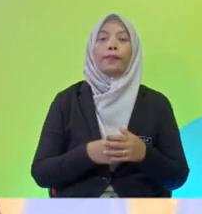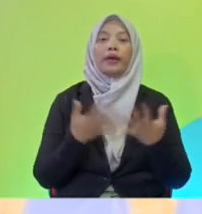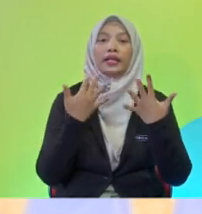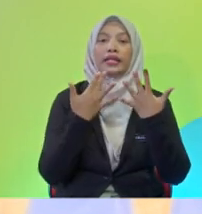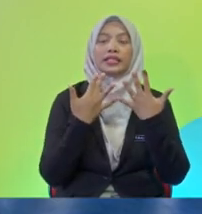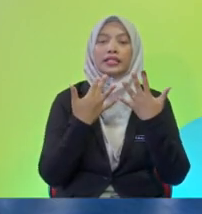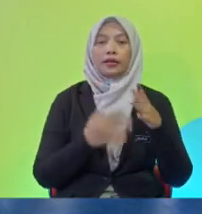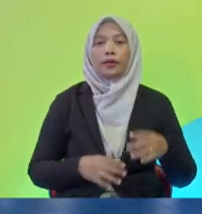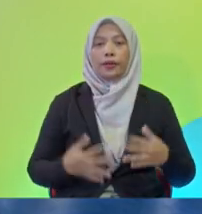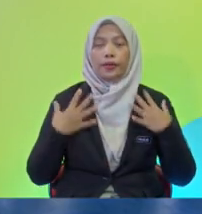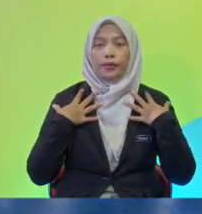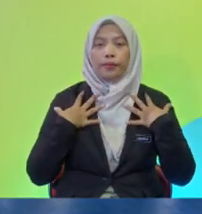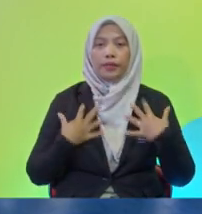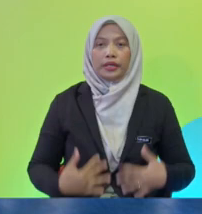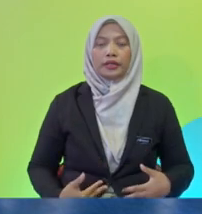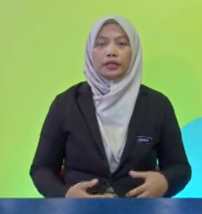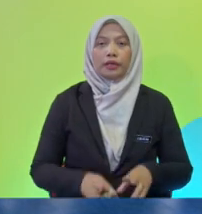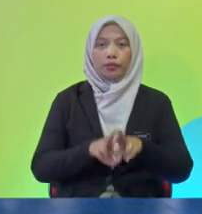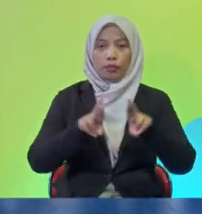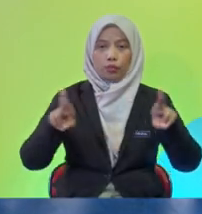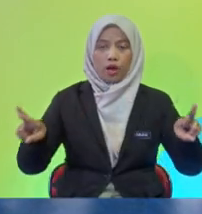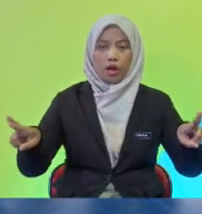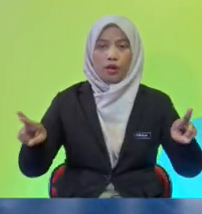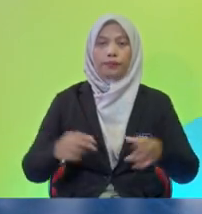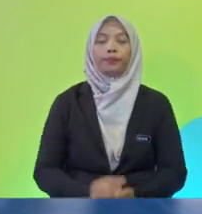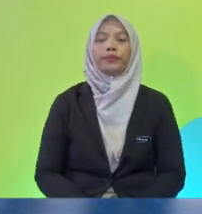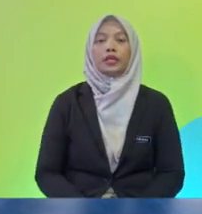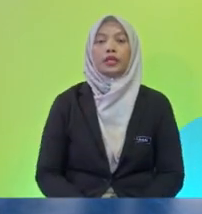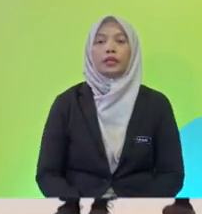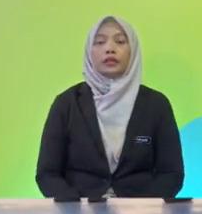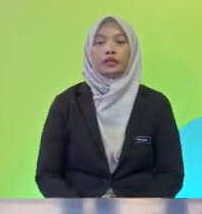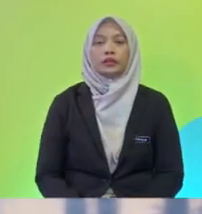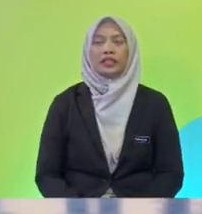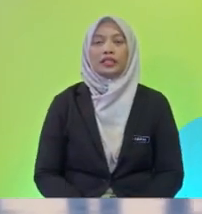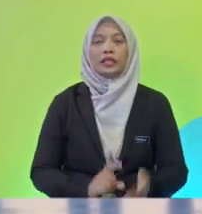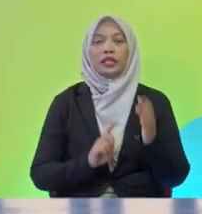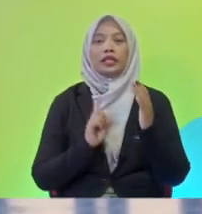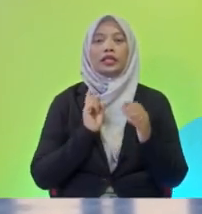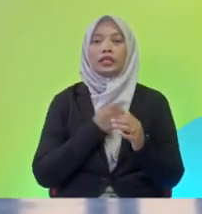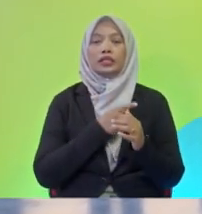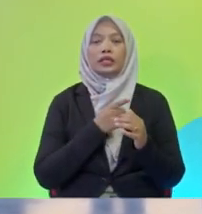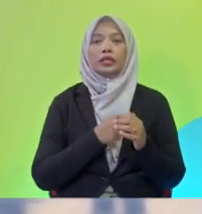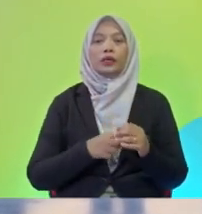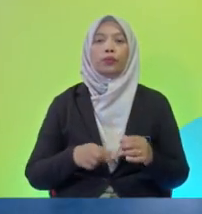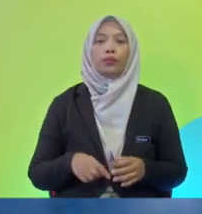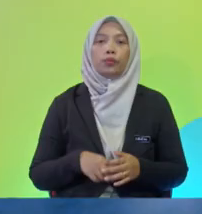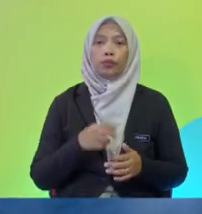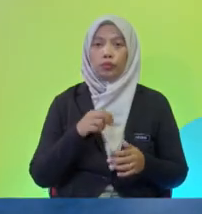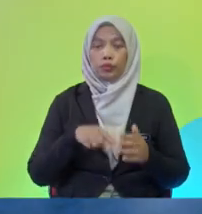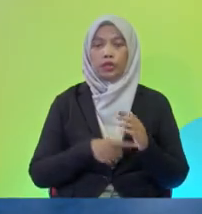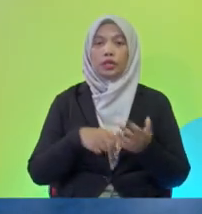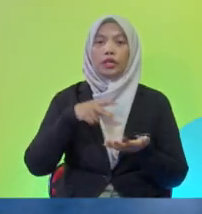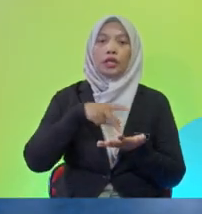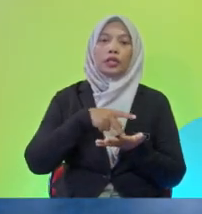memanaskan badan dulu. So, jadi, kita ambil ruang masing-masing. Ambil juga sedikit ruang. Okey, so kita akan mulakan dengan jogging setempat dulu. Okey, kita